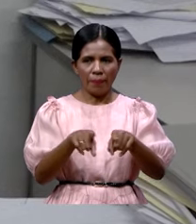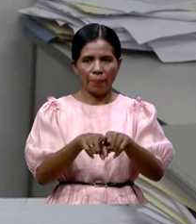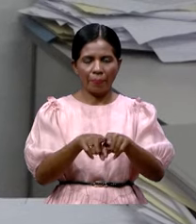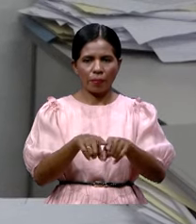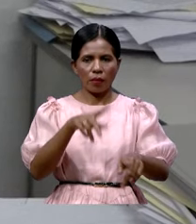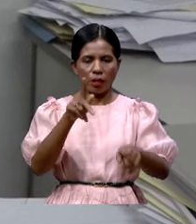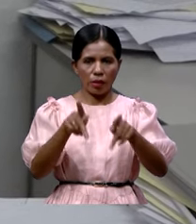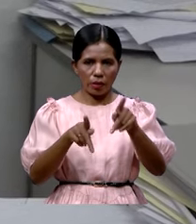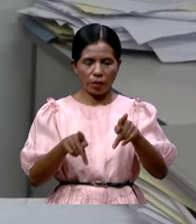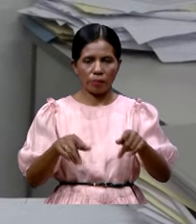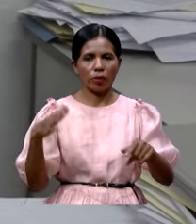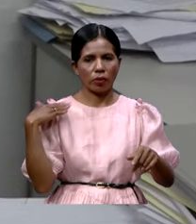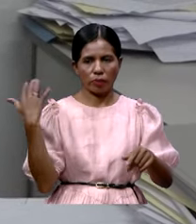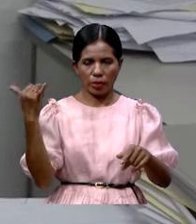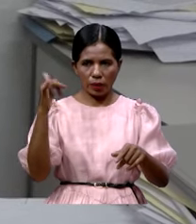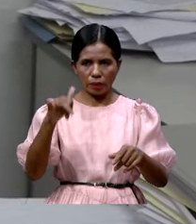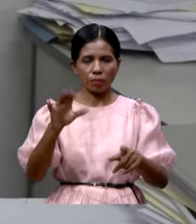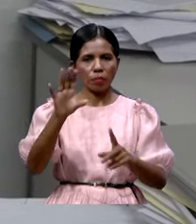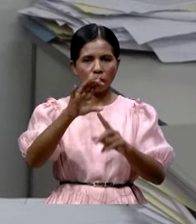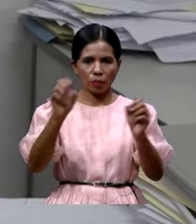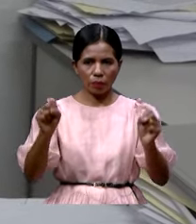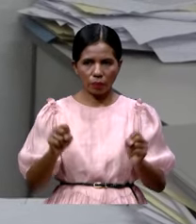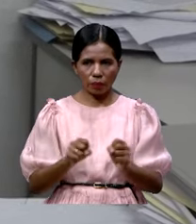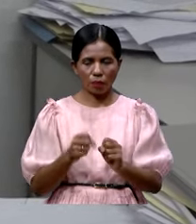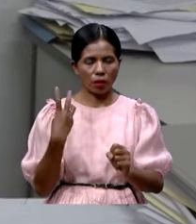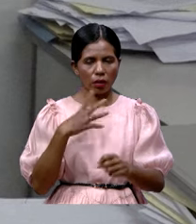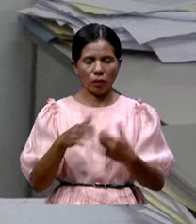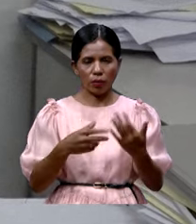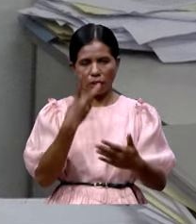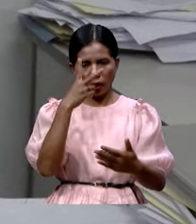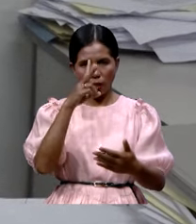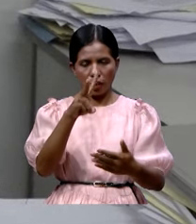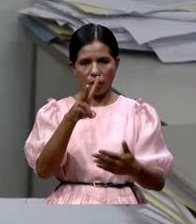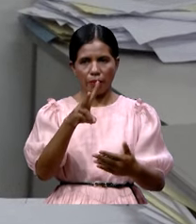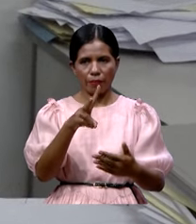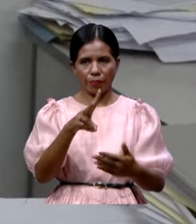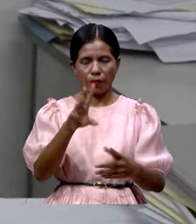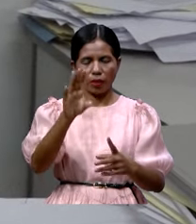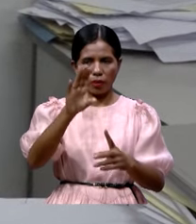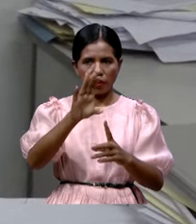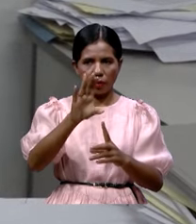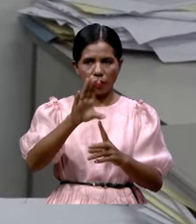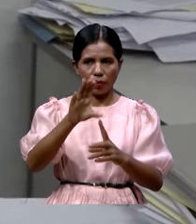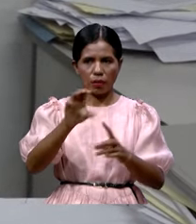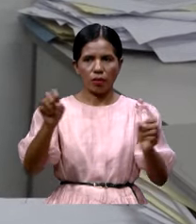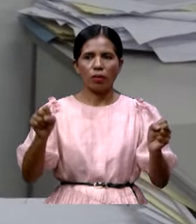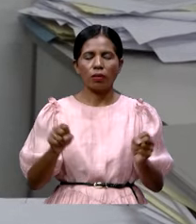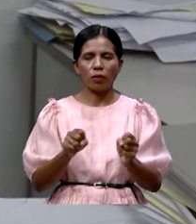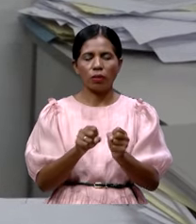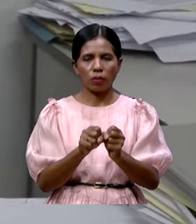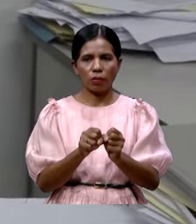delegado delegada agora se fi du suco e to to accompagna kata che ha se fi du suco posizione ma se fi